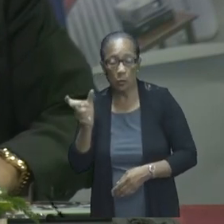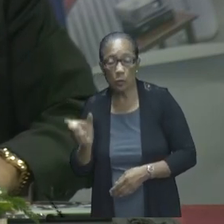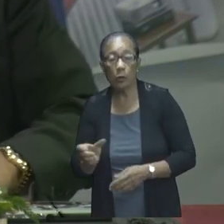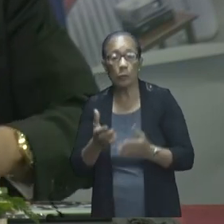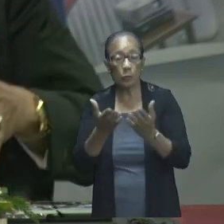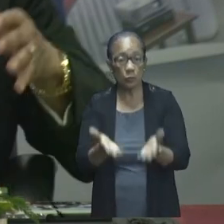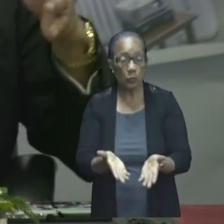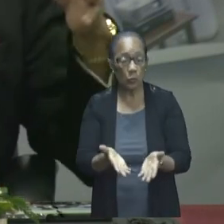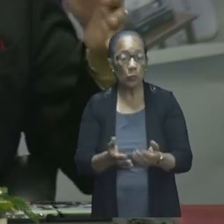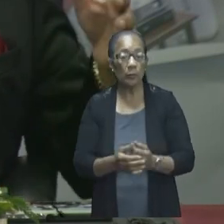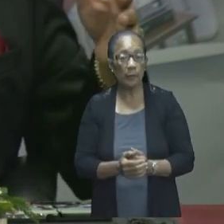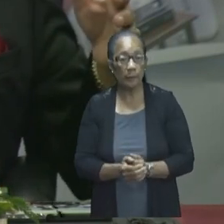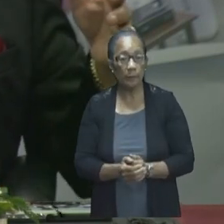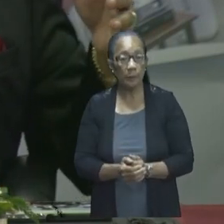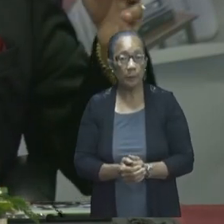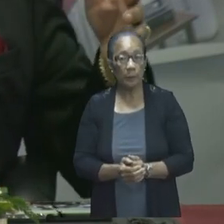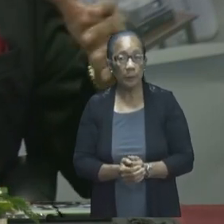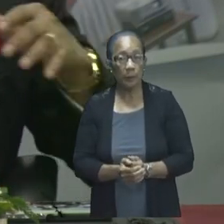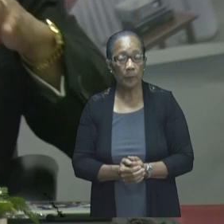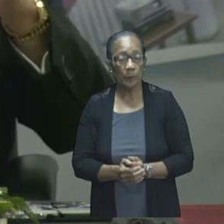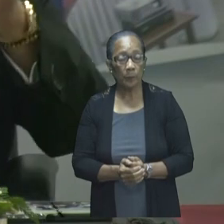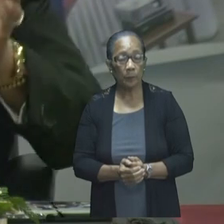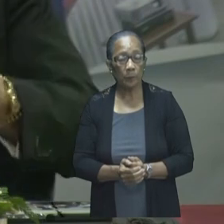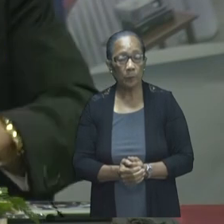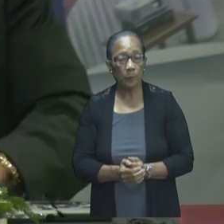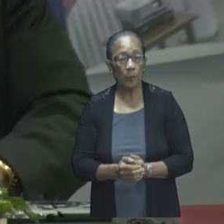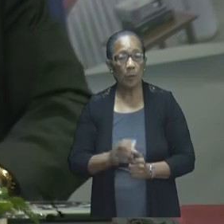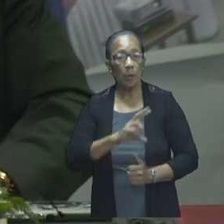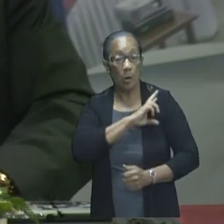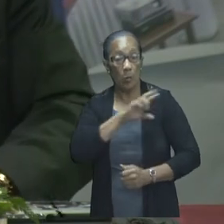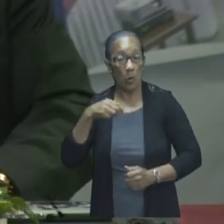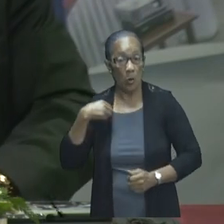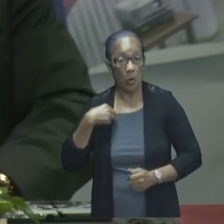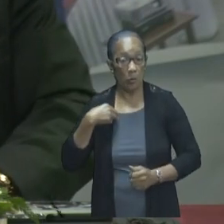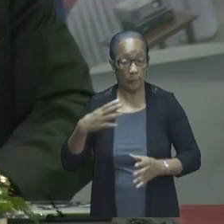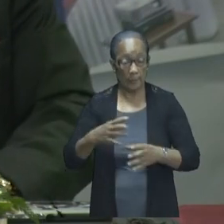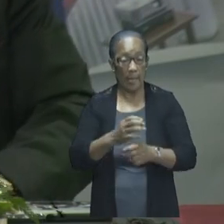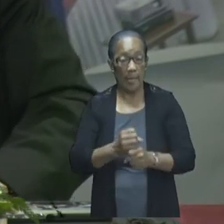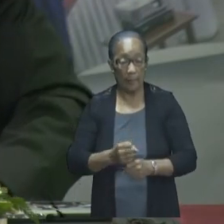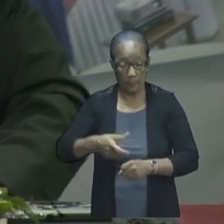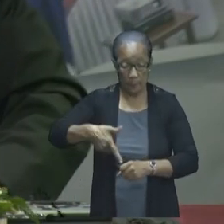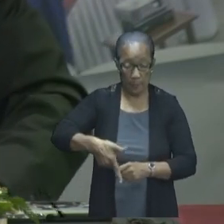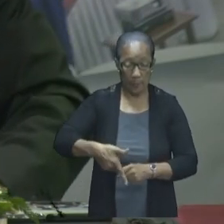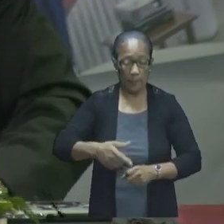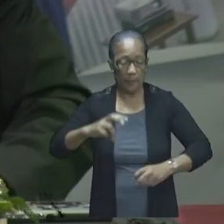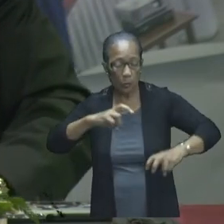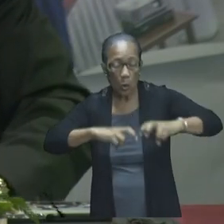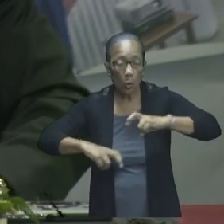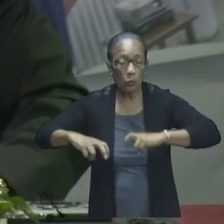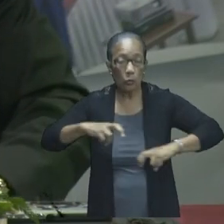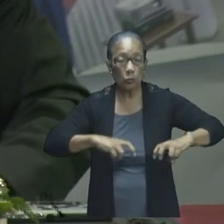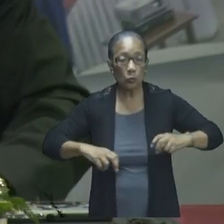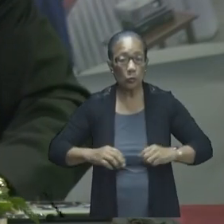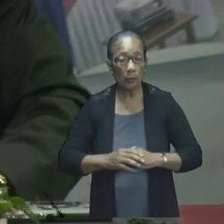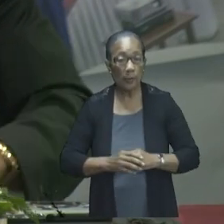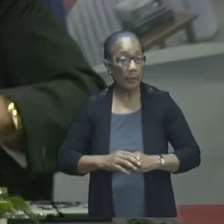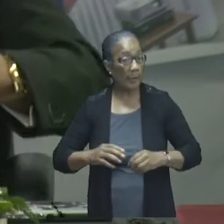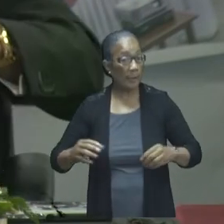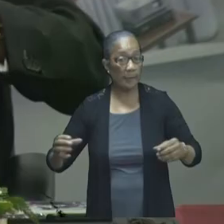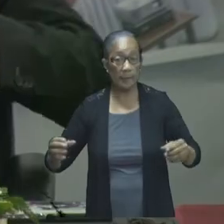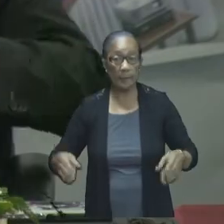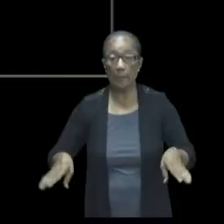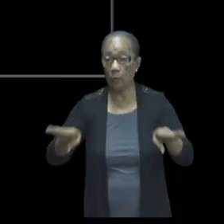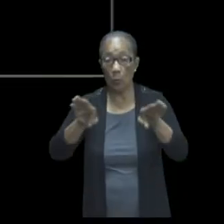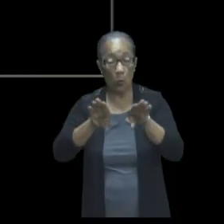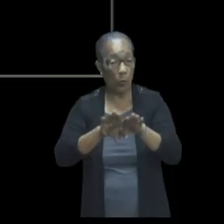aangeboden als zijnde energiebedrijf van oliemaatschappij om ons te ondersteunen bij het voorrechten van het onderzoek het is niet een overeenkomst waarbij ze